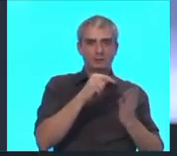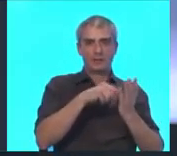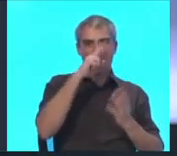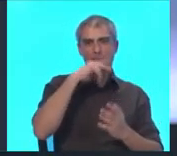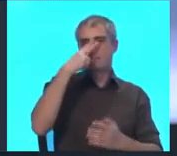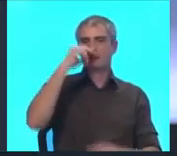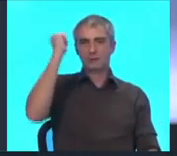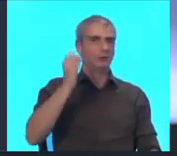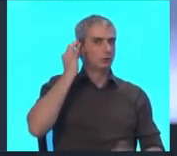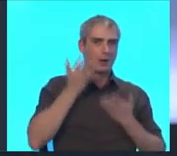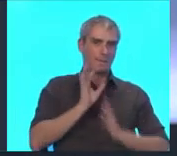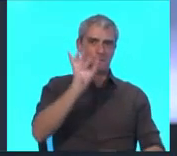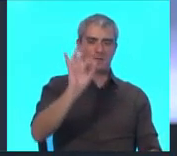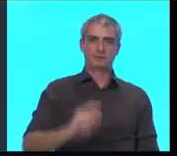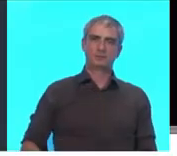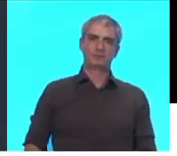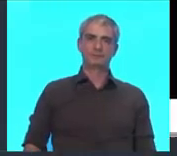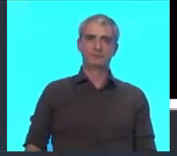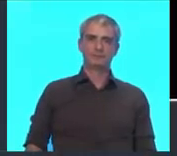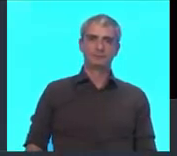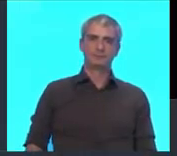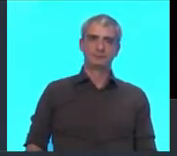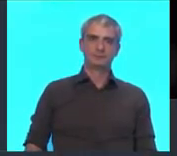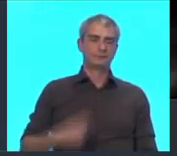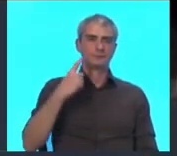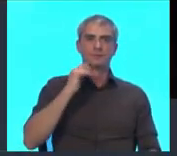הכתבה של ניצן גלוסמן.